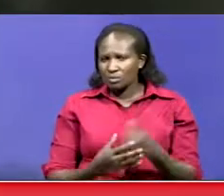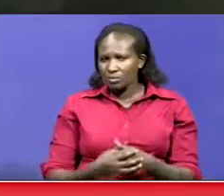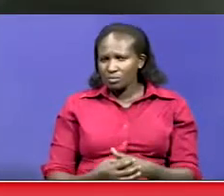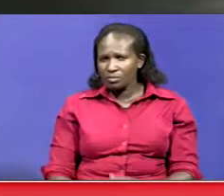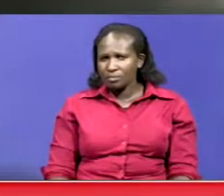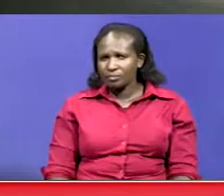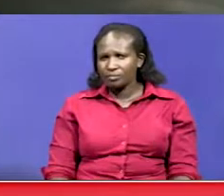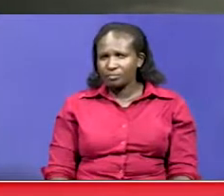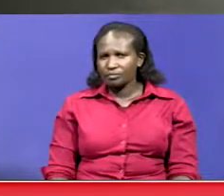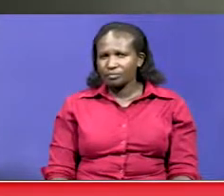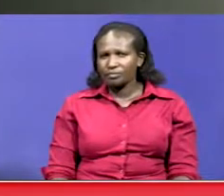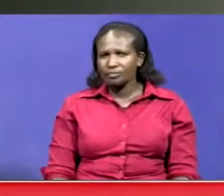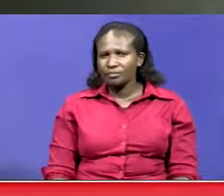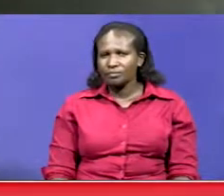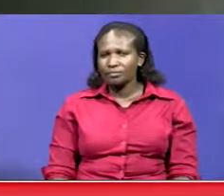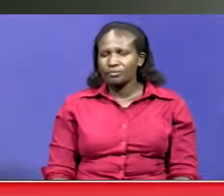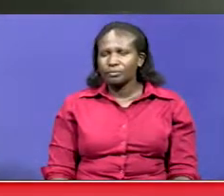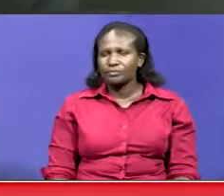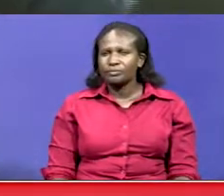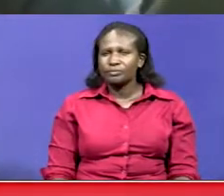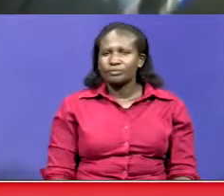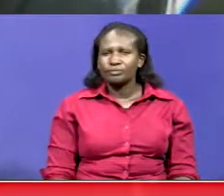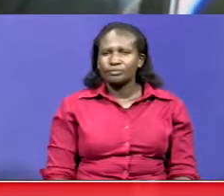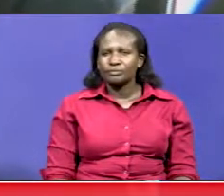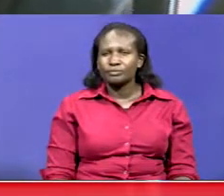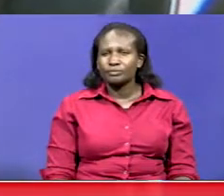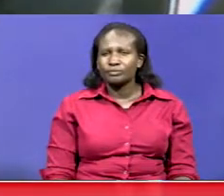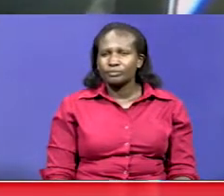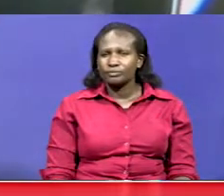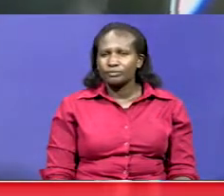Kituo cha Jomek kimekuwa hifadhi kwa watoto 21 ambao ni baadhi waliotendewa unyama.